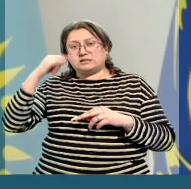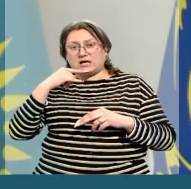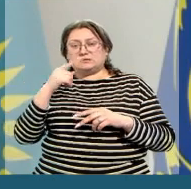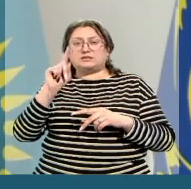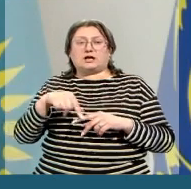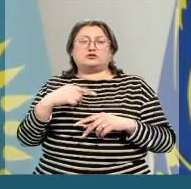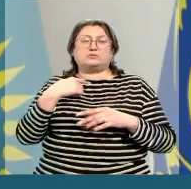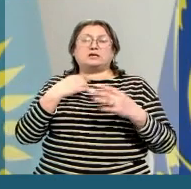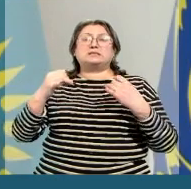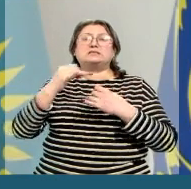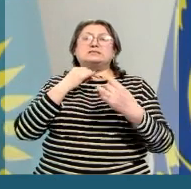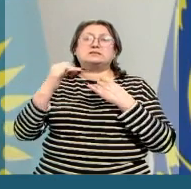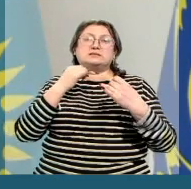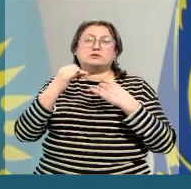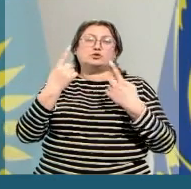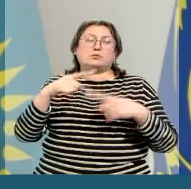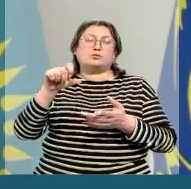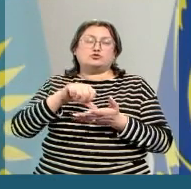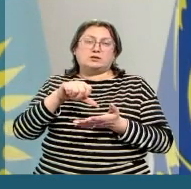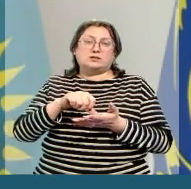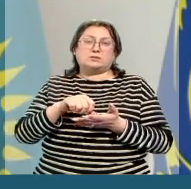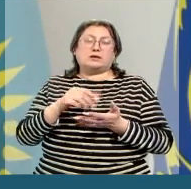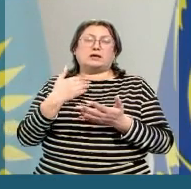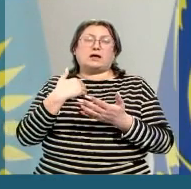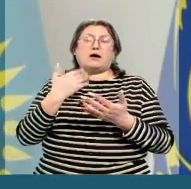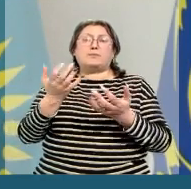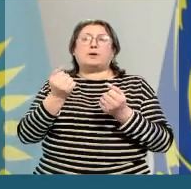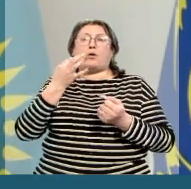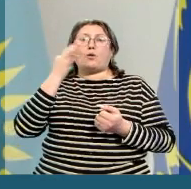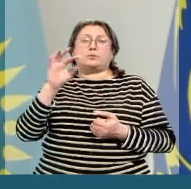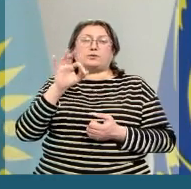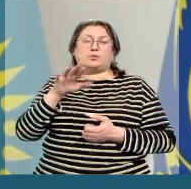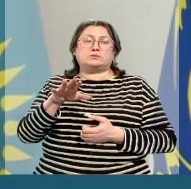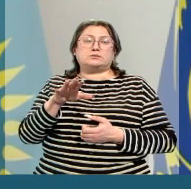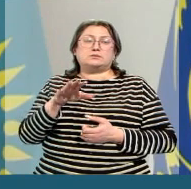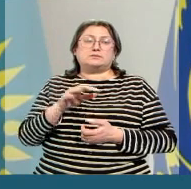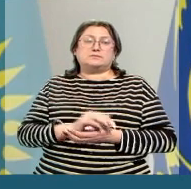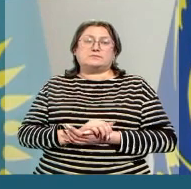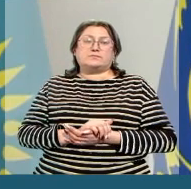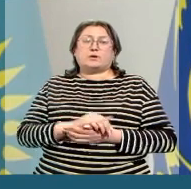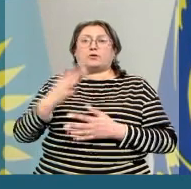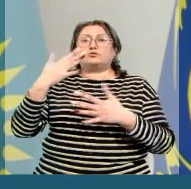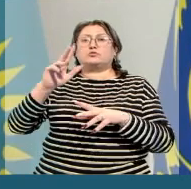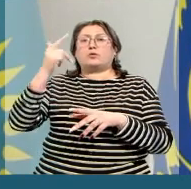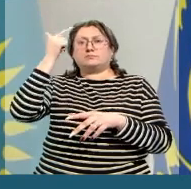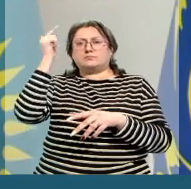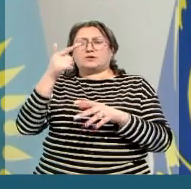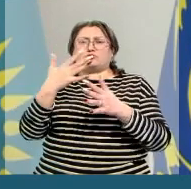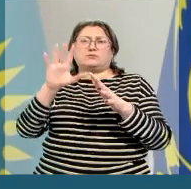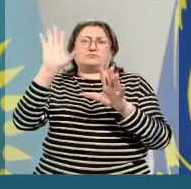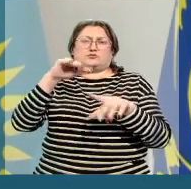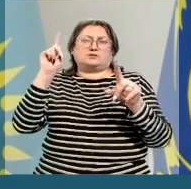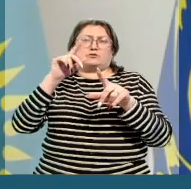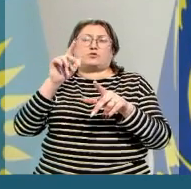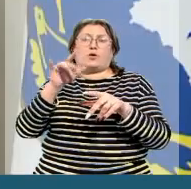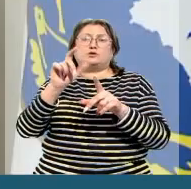ведем диалоги с другими участниками. Я набираюсь опыта от более продвинутых учеников, узнаю